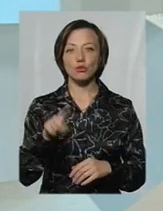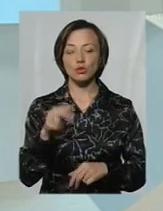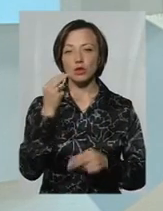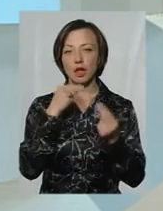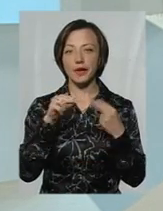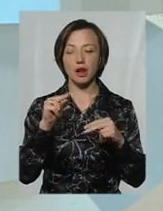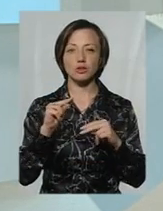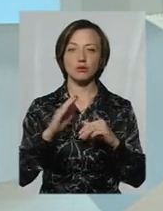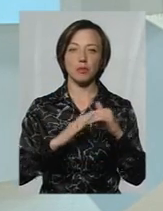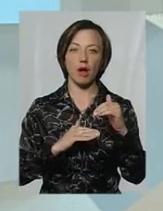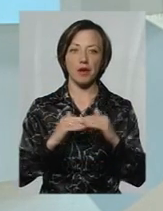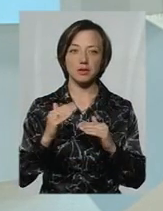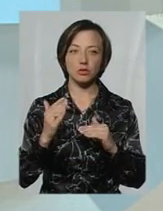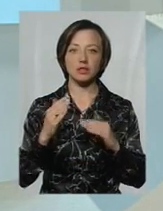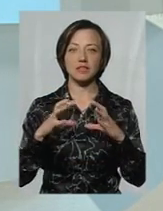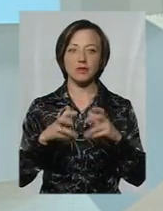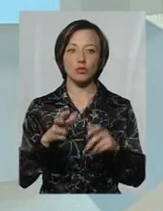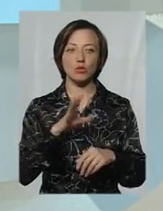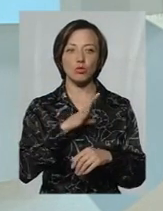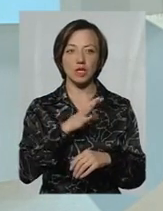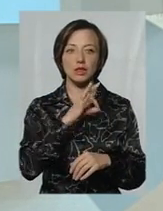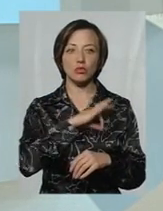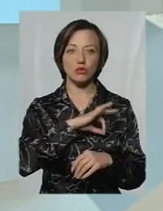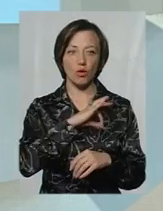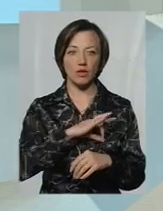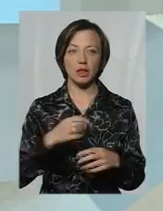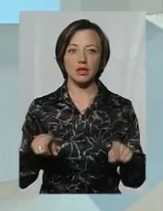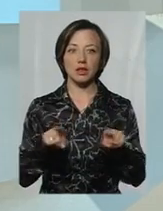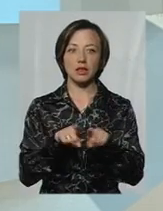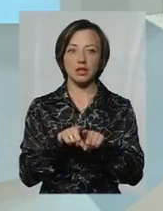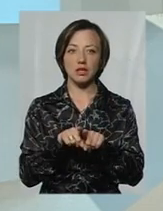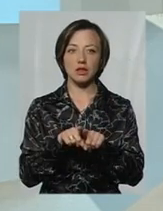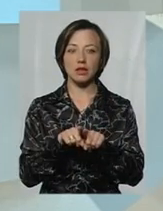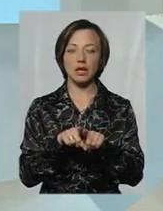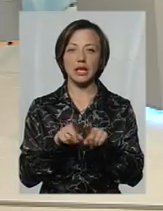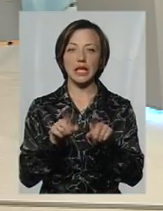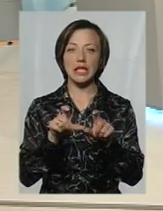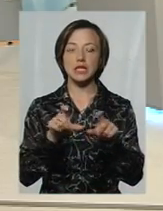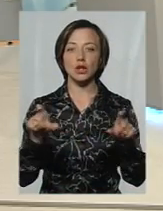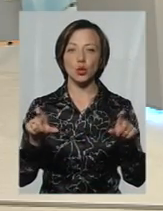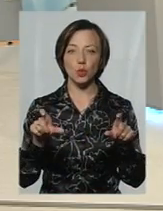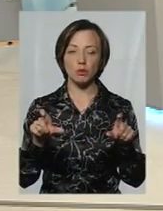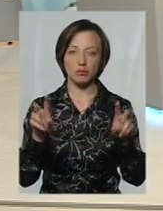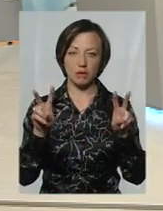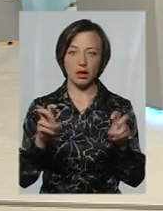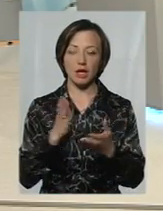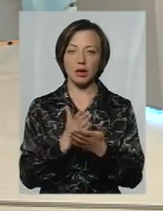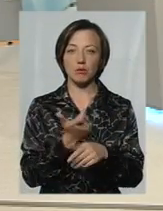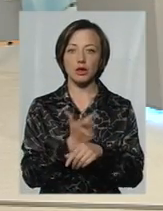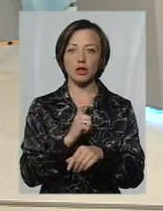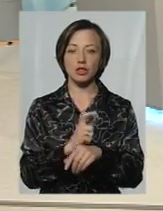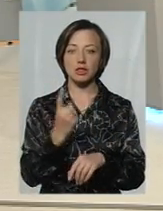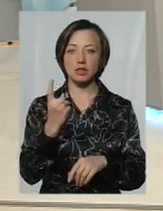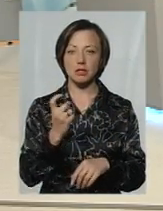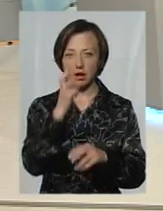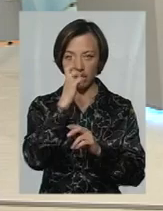найкращі практики світу були застосовані. Такий інститут є більше, аніж понад